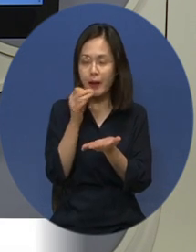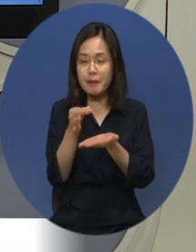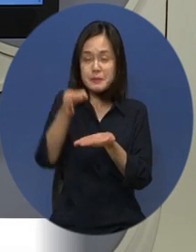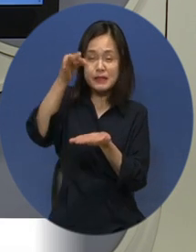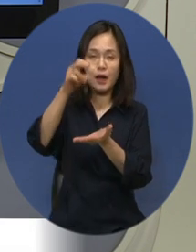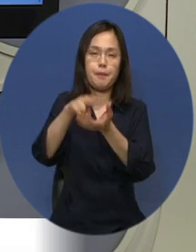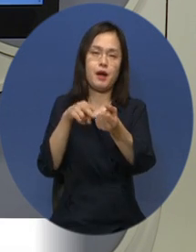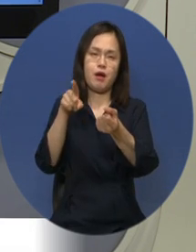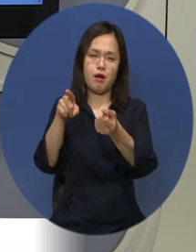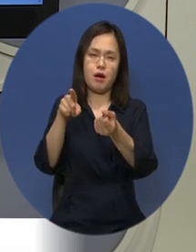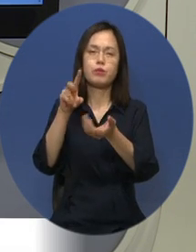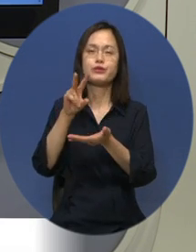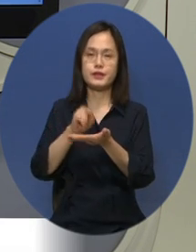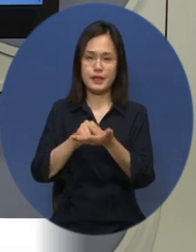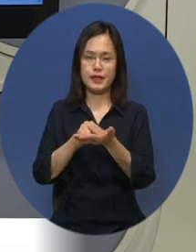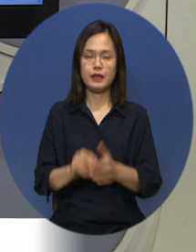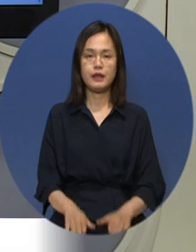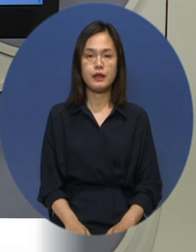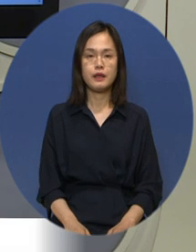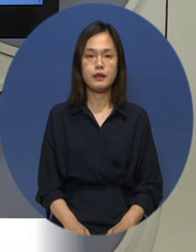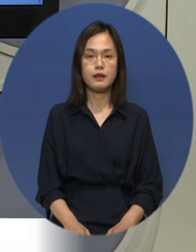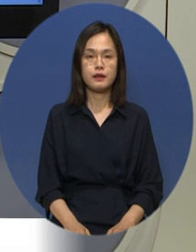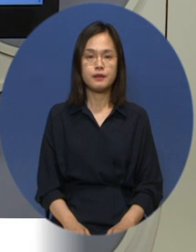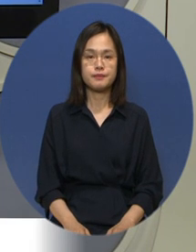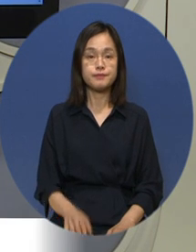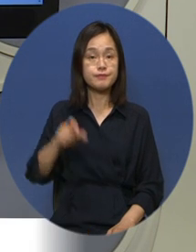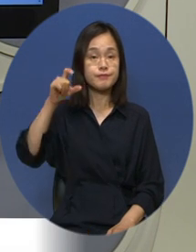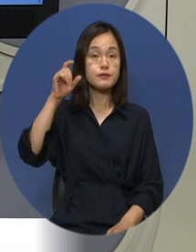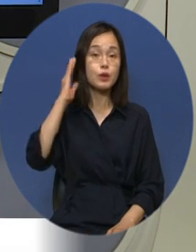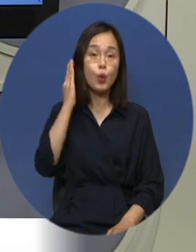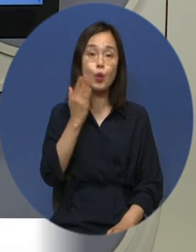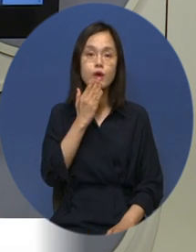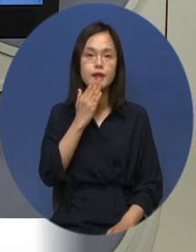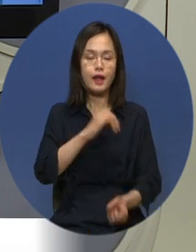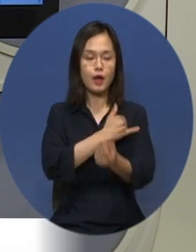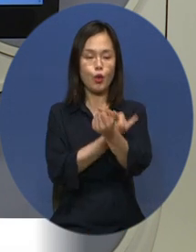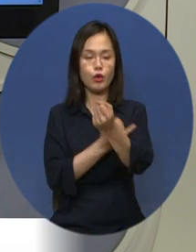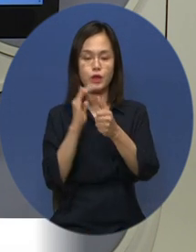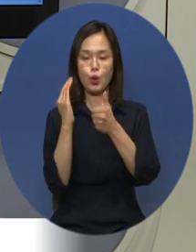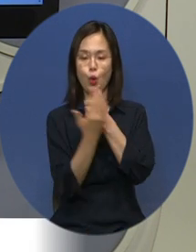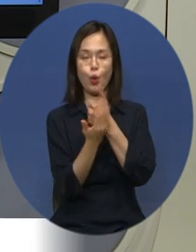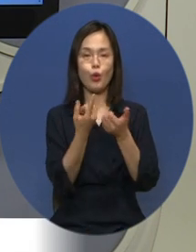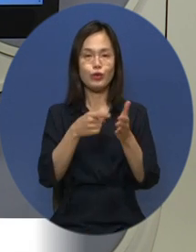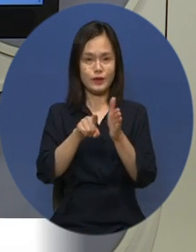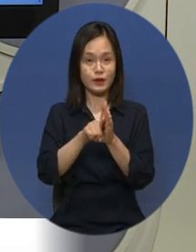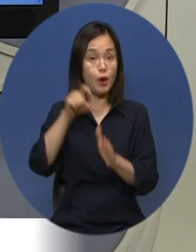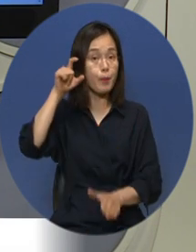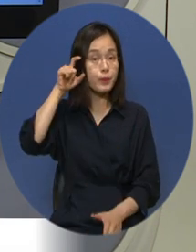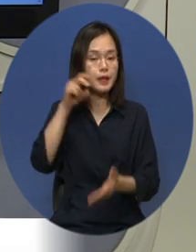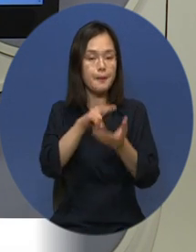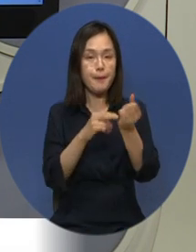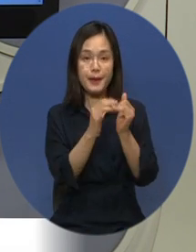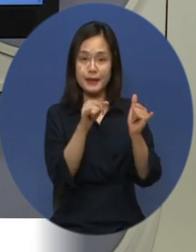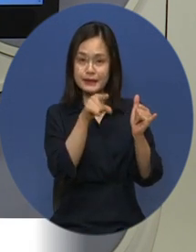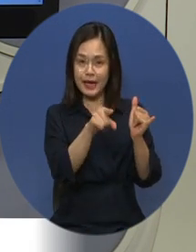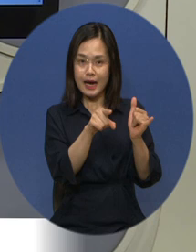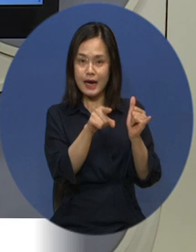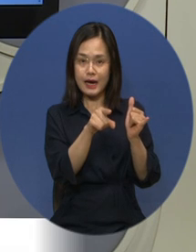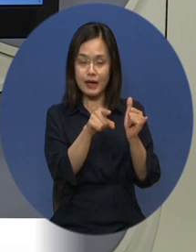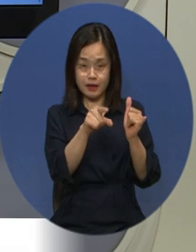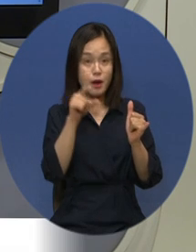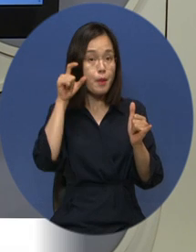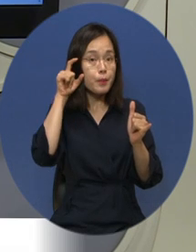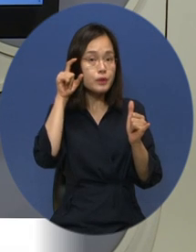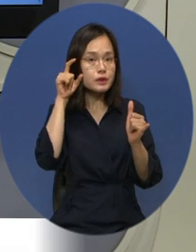발생했습니다 이에 공단은 청각장애인의 권익보호를 위해 보청기 판매자에 기기 적합 관리를